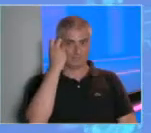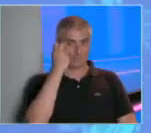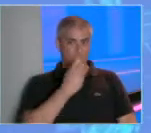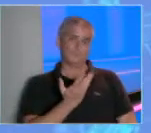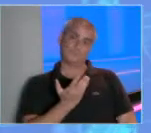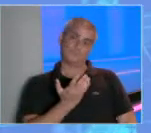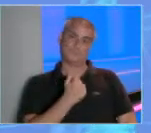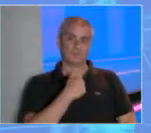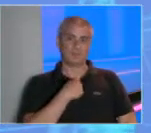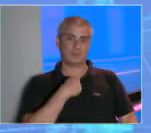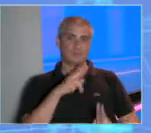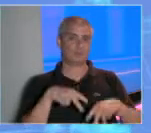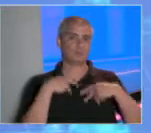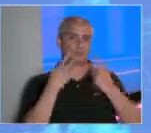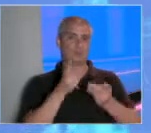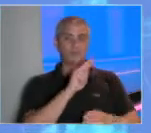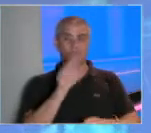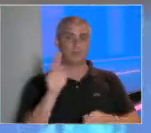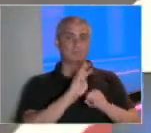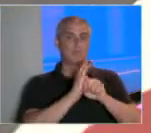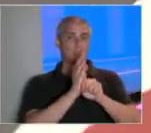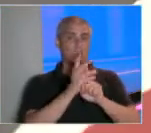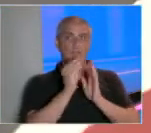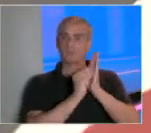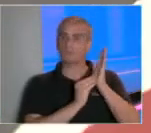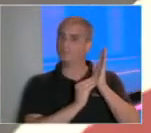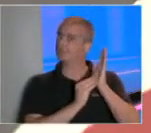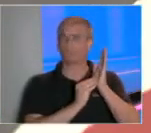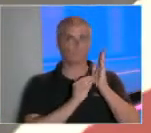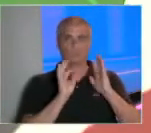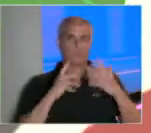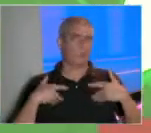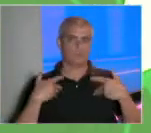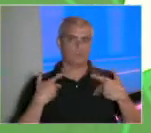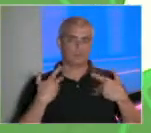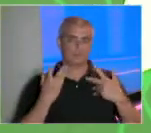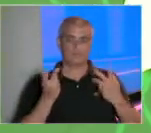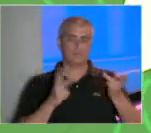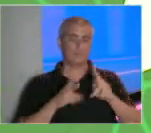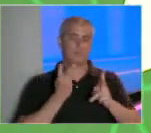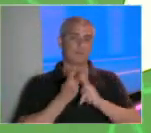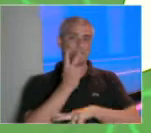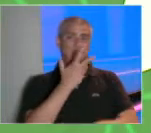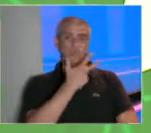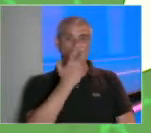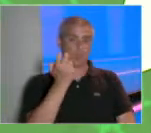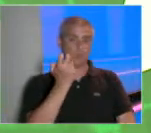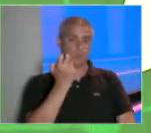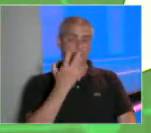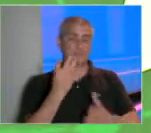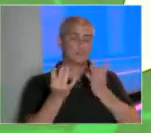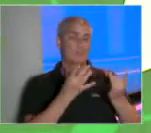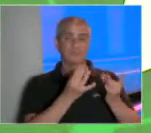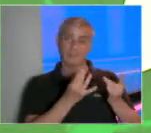טוב, אנחנו שווים ברשותכם לענייני הקורונה. הנתונים לא מעודדים. רף המתים עבר היום את ה-300.